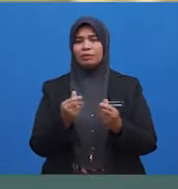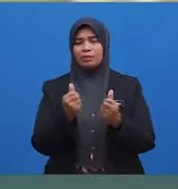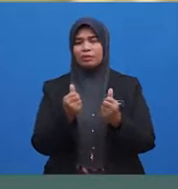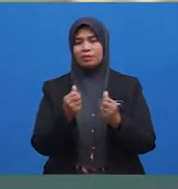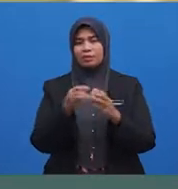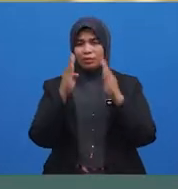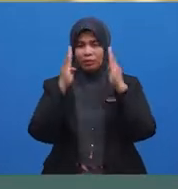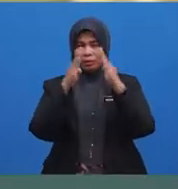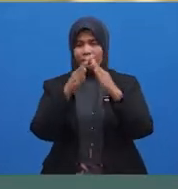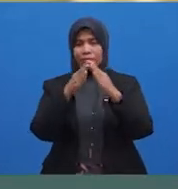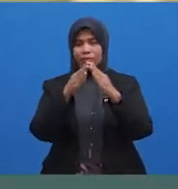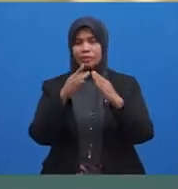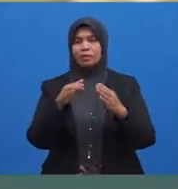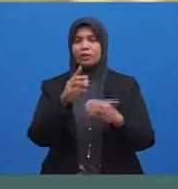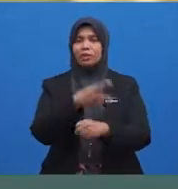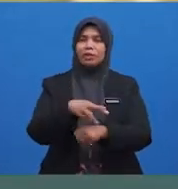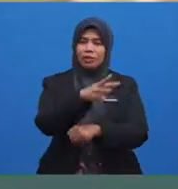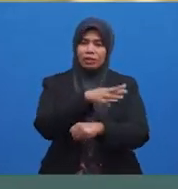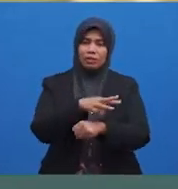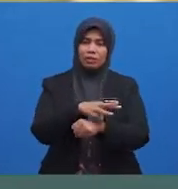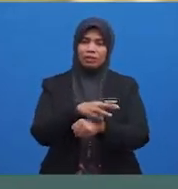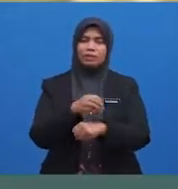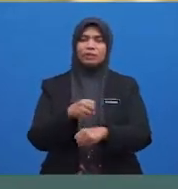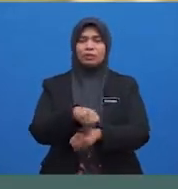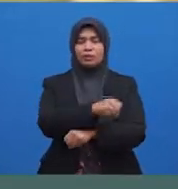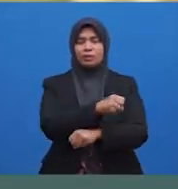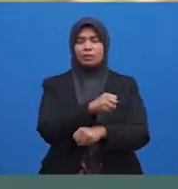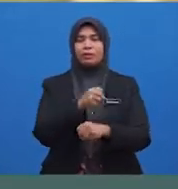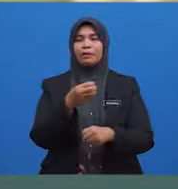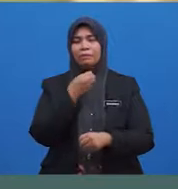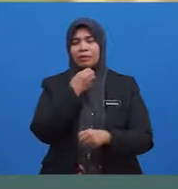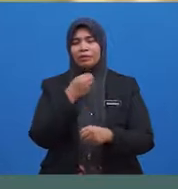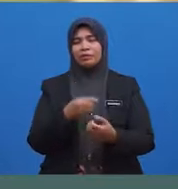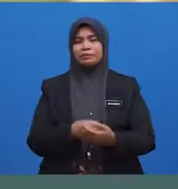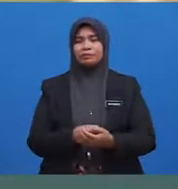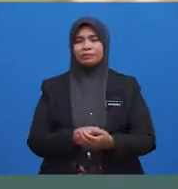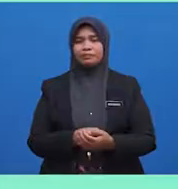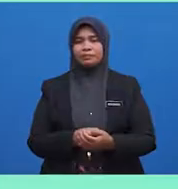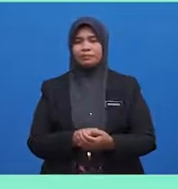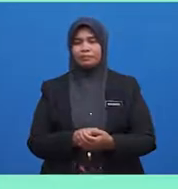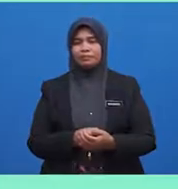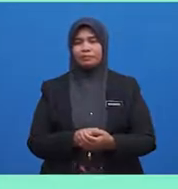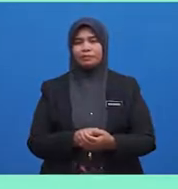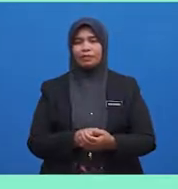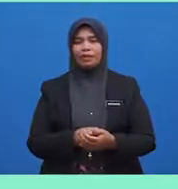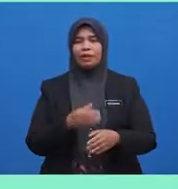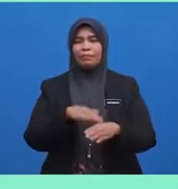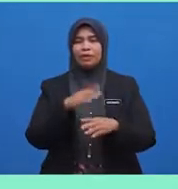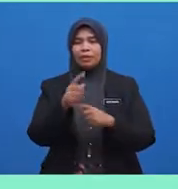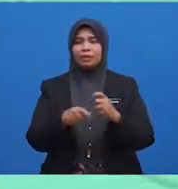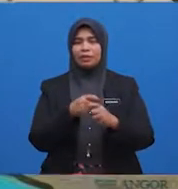Perak dan anak sungai di daerah sekitar Kuala Kangsa dan Kelian Intan. Pada